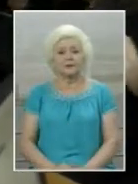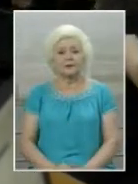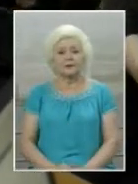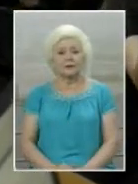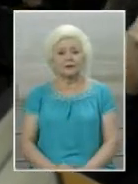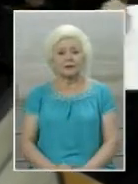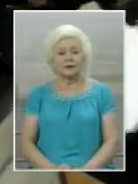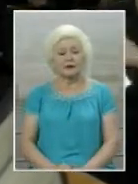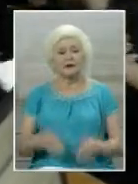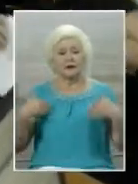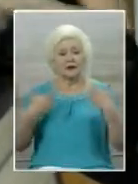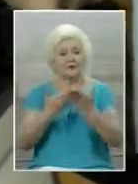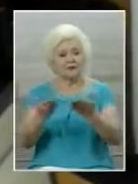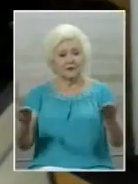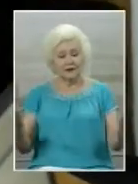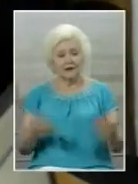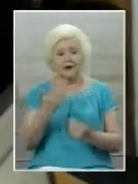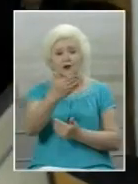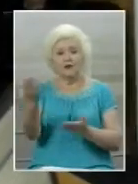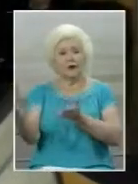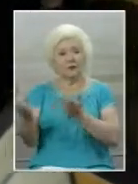проще. Витягнути.